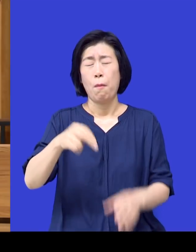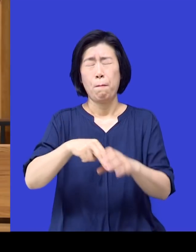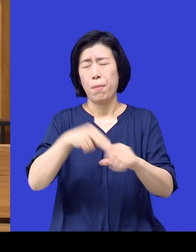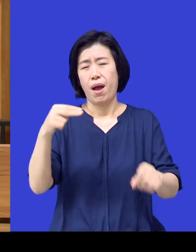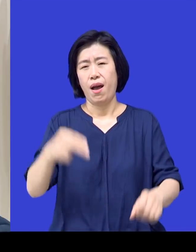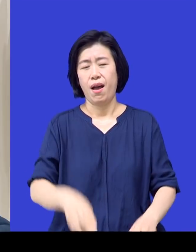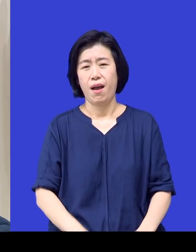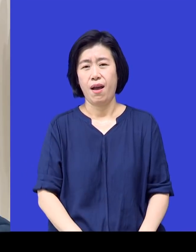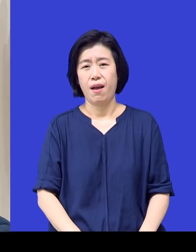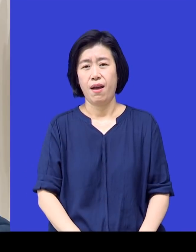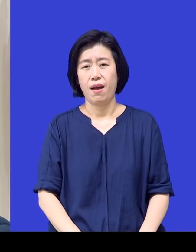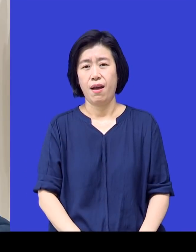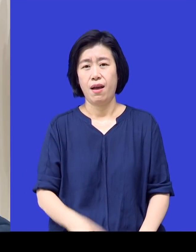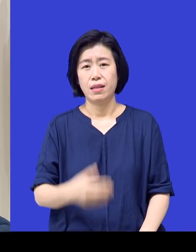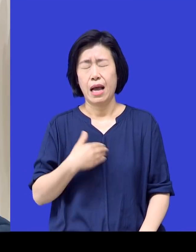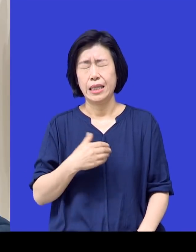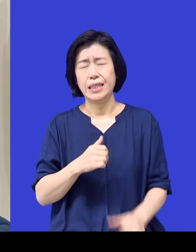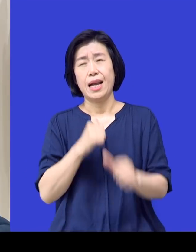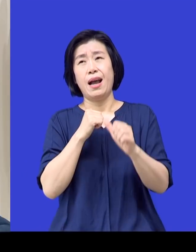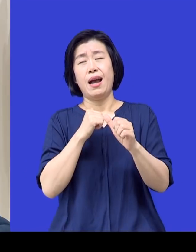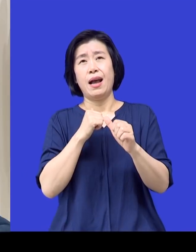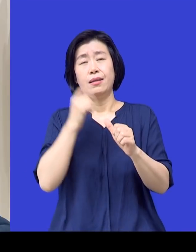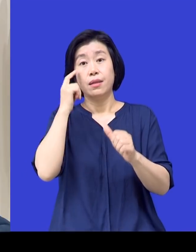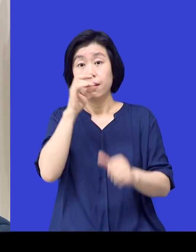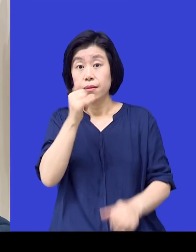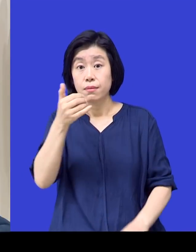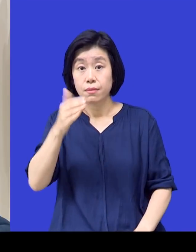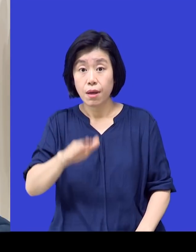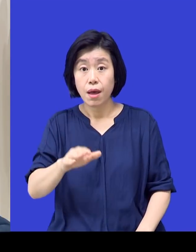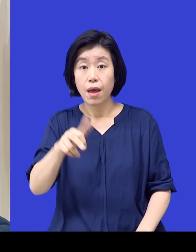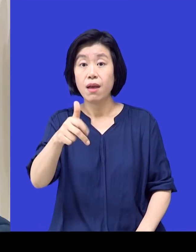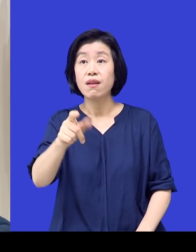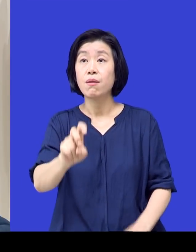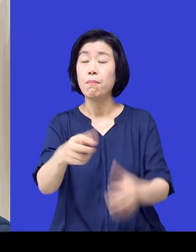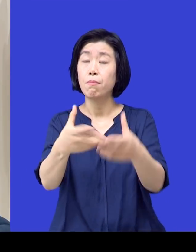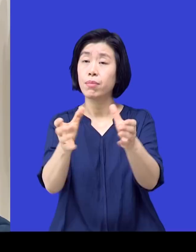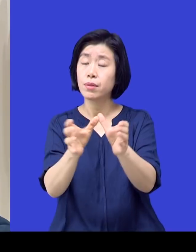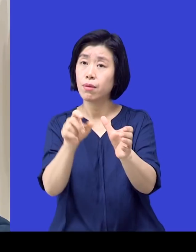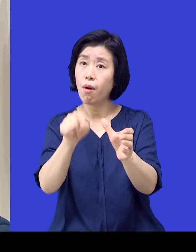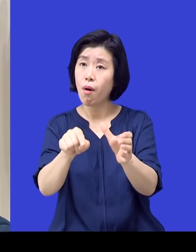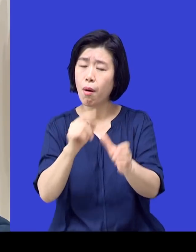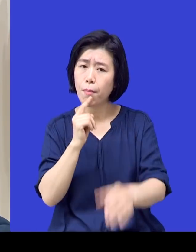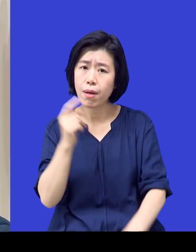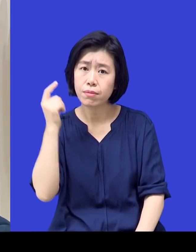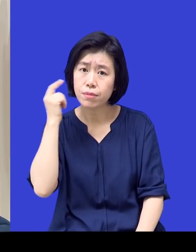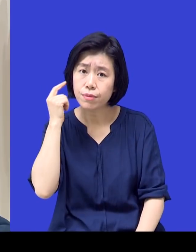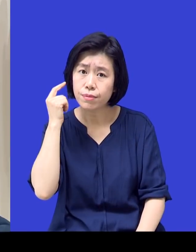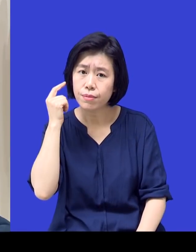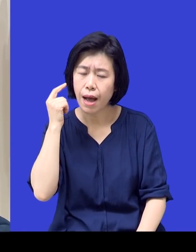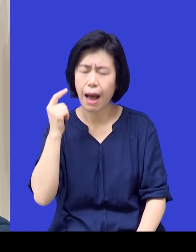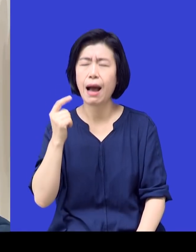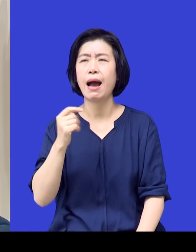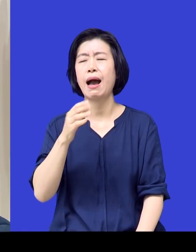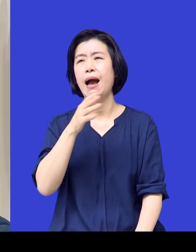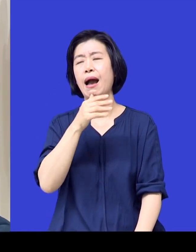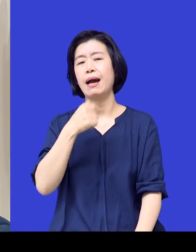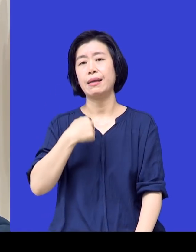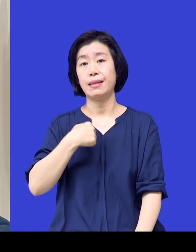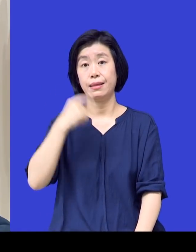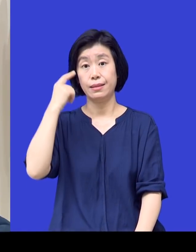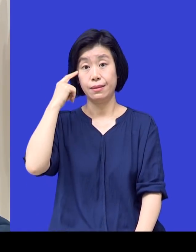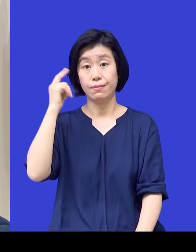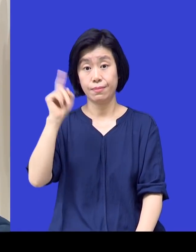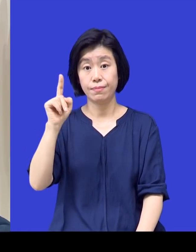자살하려고 했는데 내가 컴패션 소식을 듣고 오히려 한 아이를 내 새끼처럼 내가